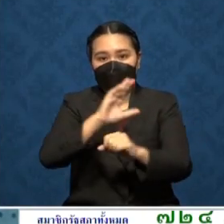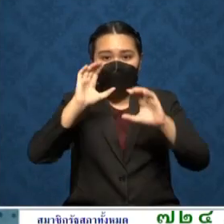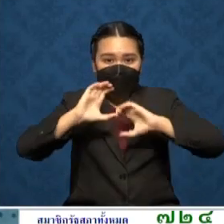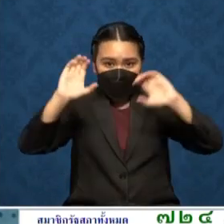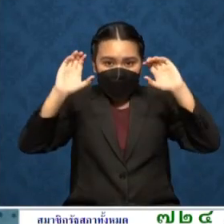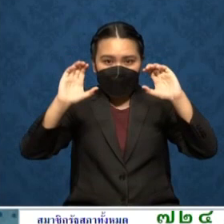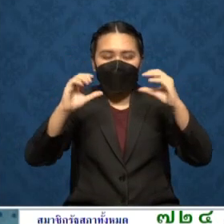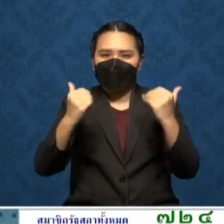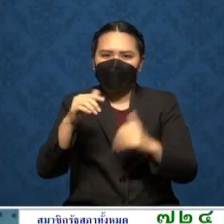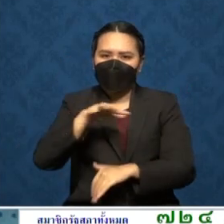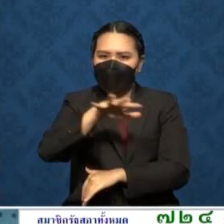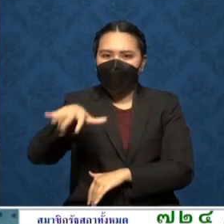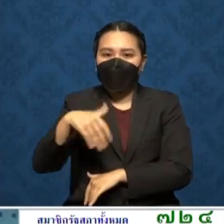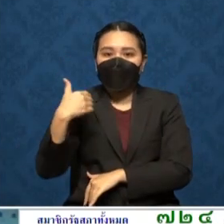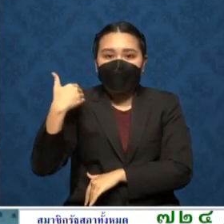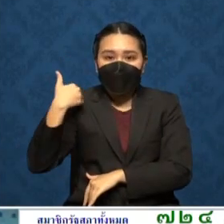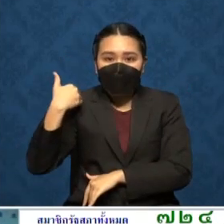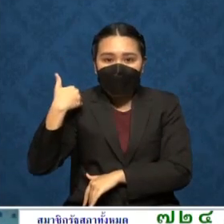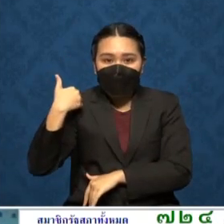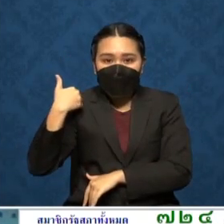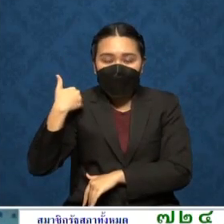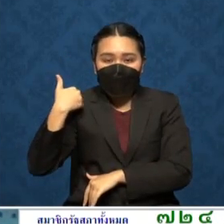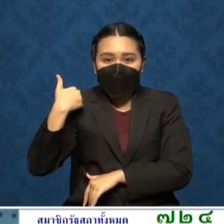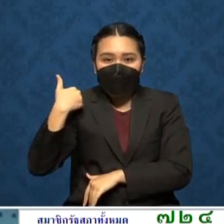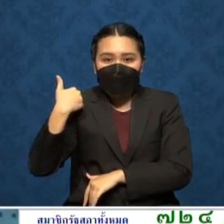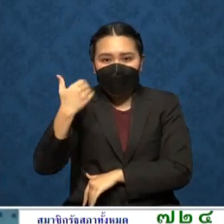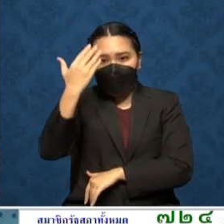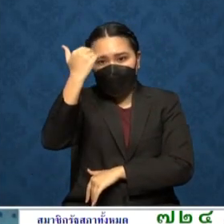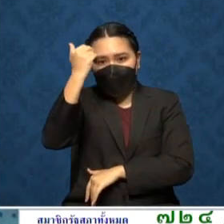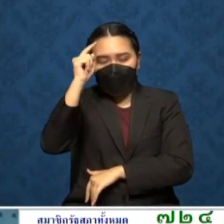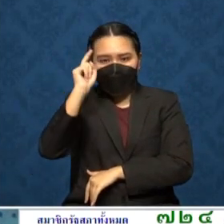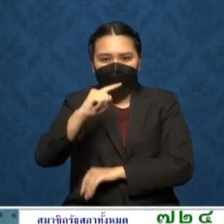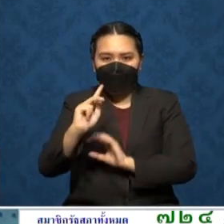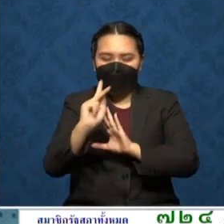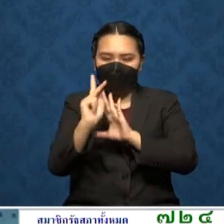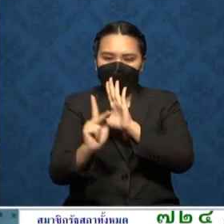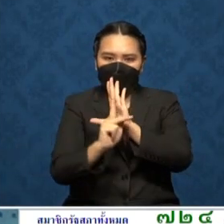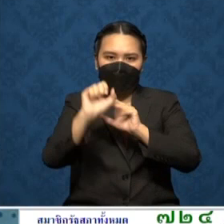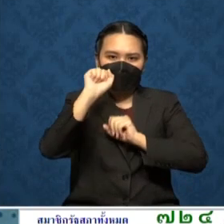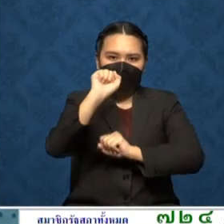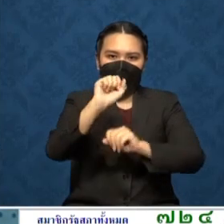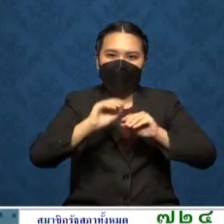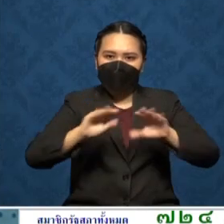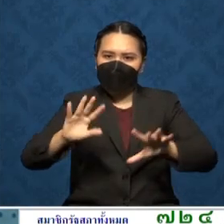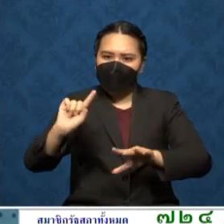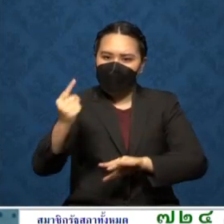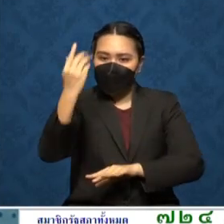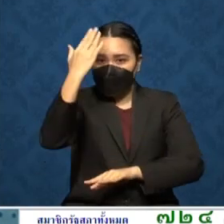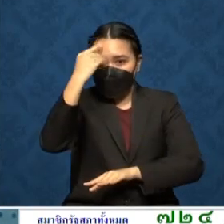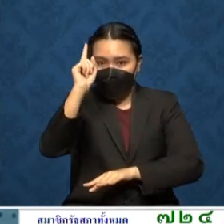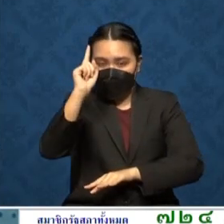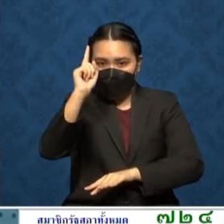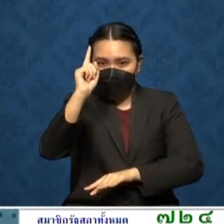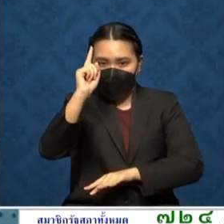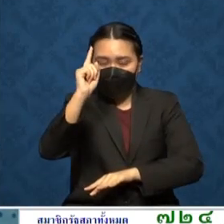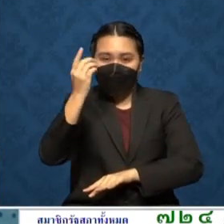กันอยู่แล้วทั่วไปเหตุใดถึงจะต้องมาเดือดร้อนออกกฎหมายกันในคราวนี้แล้วเราก็เค